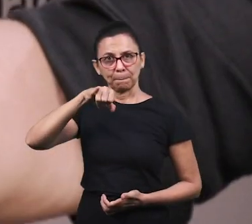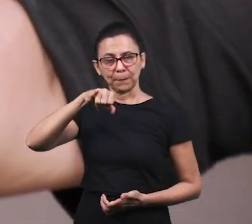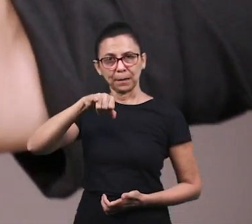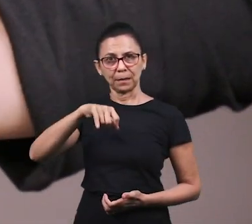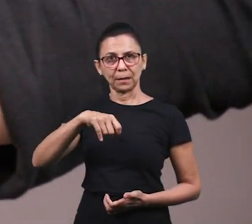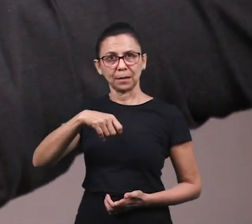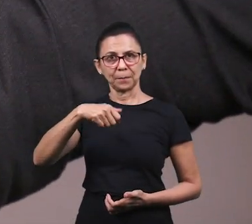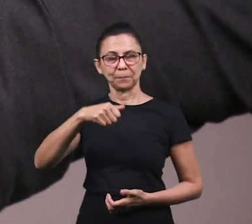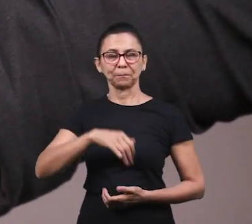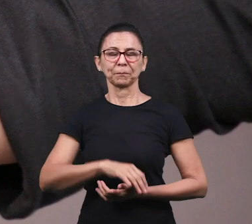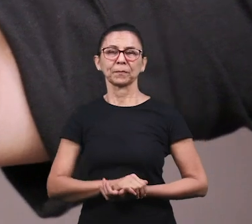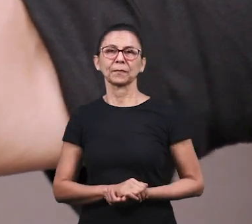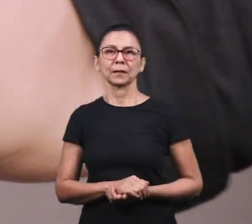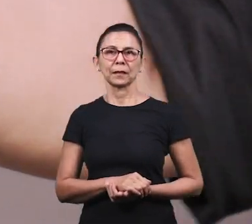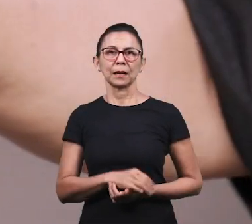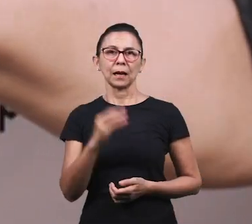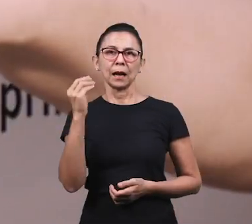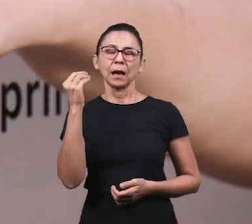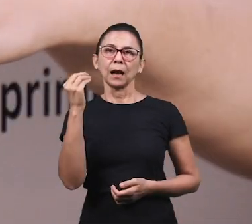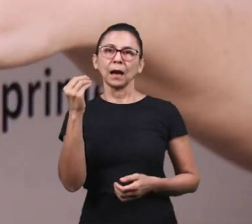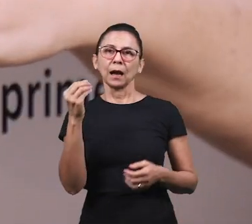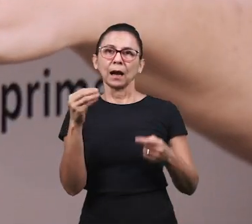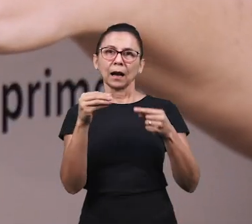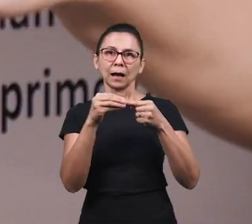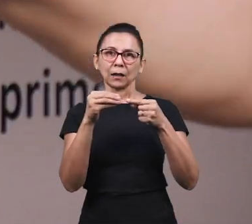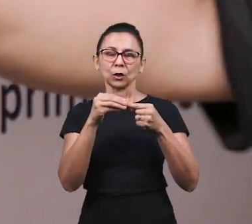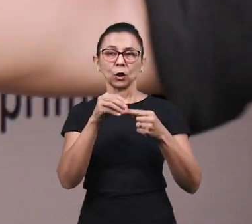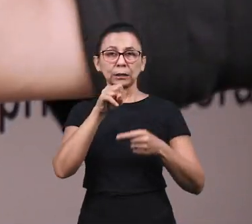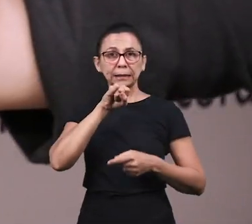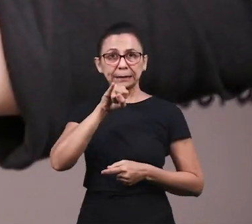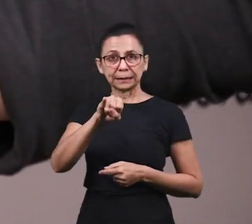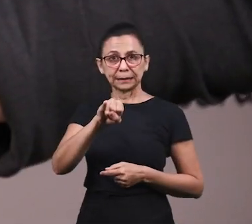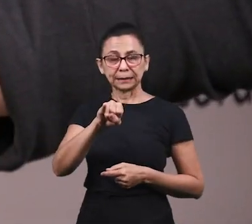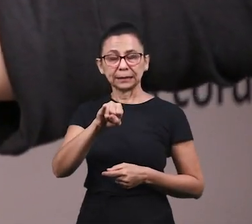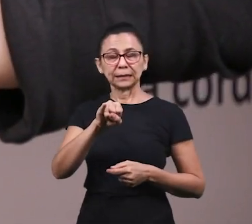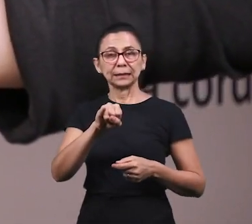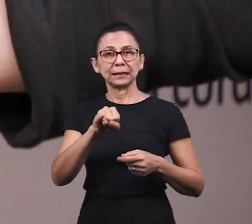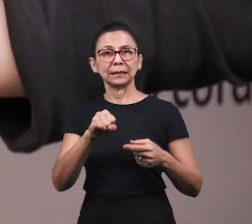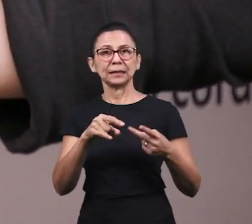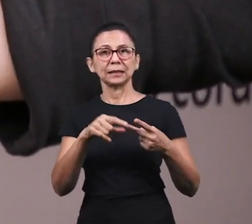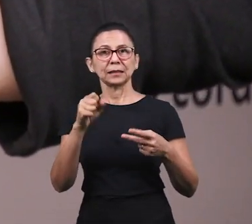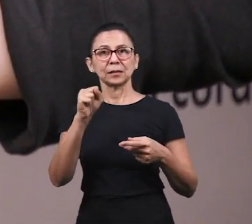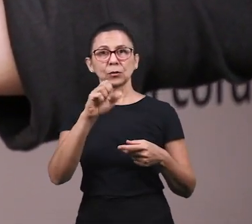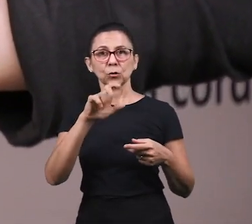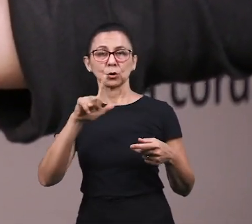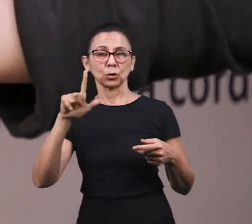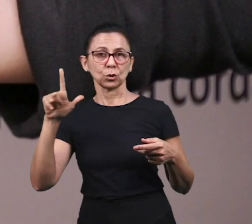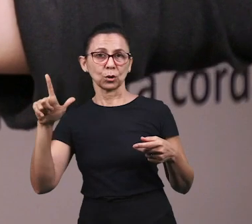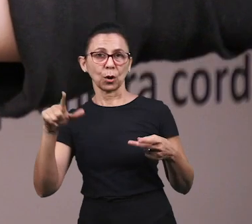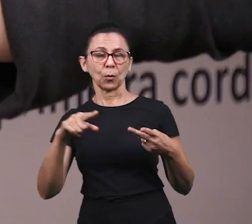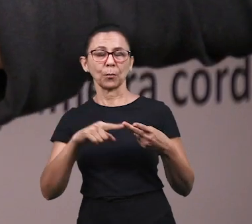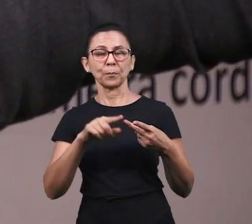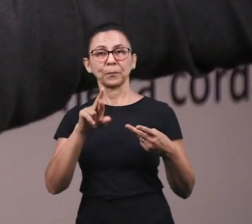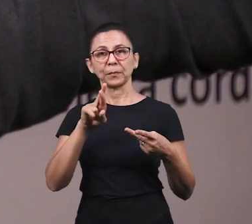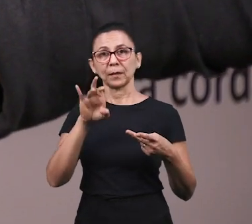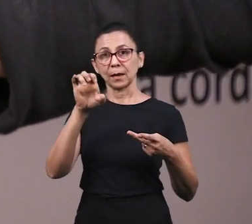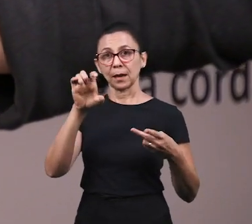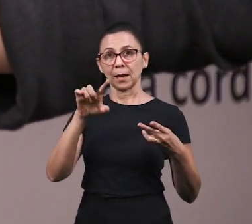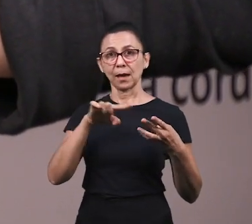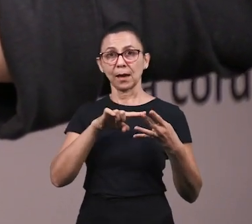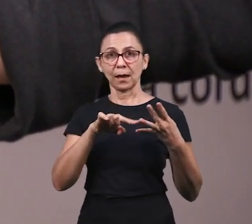la note si quand on joue la deuxième, sol la troisième, ré